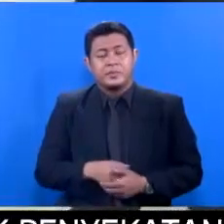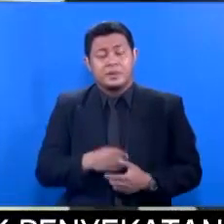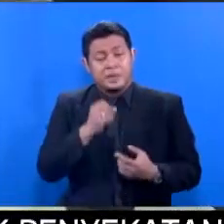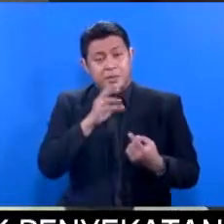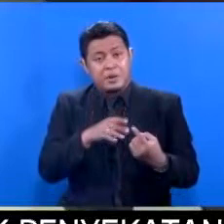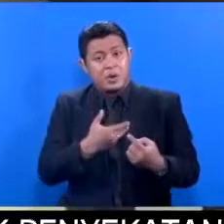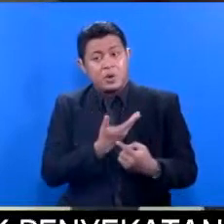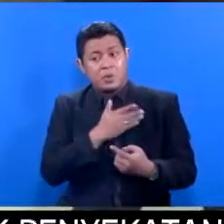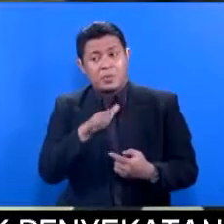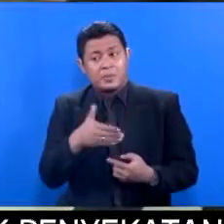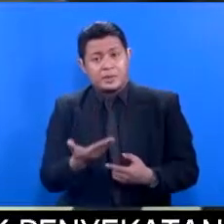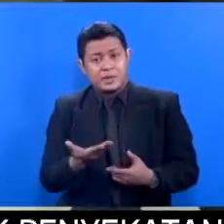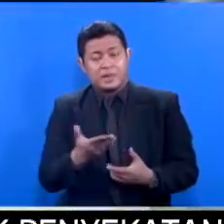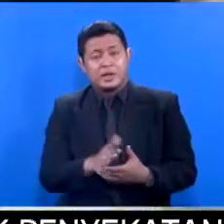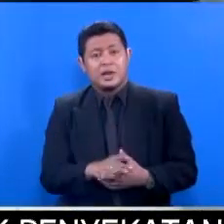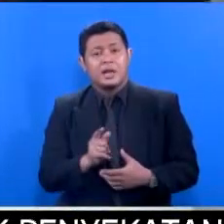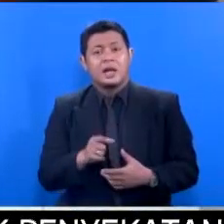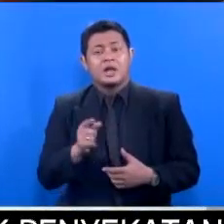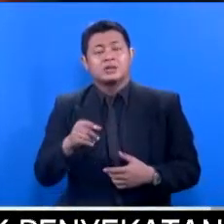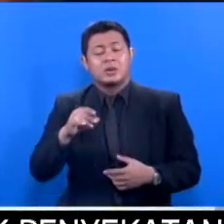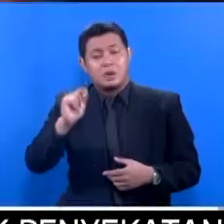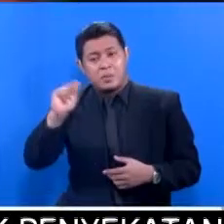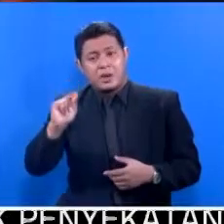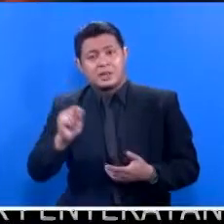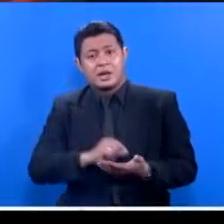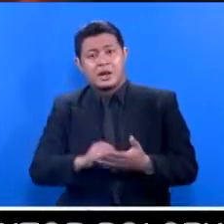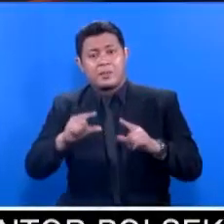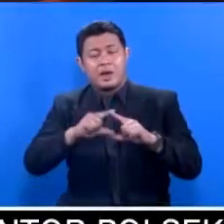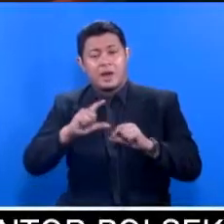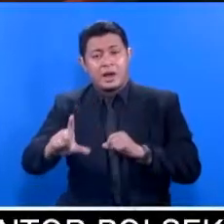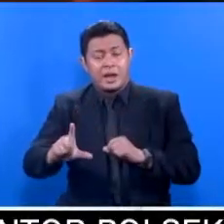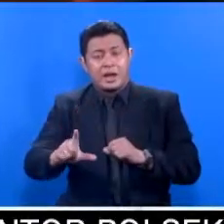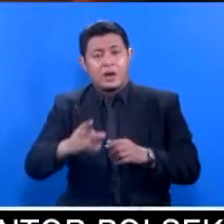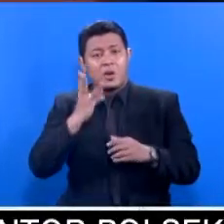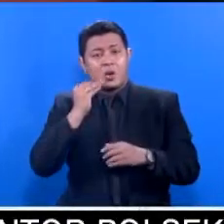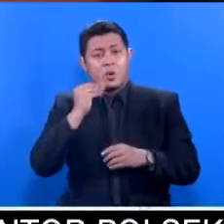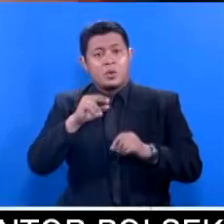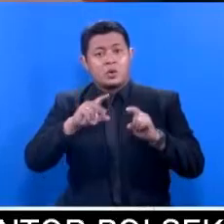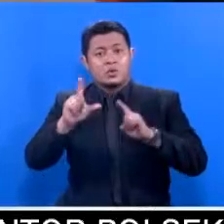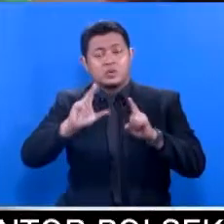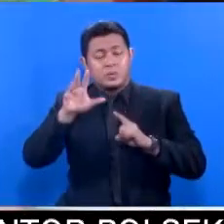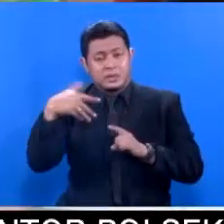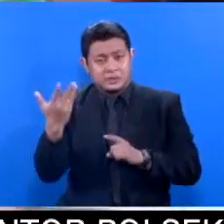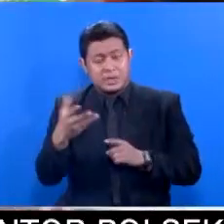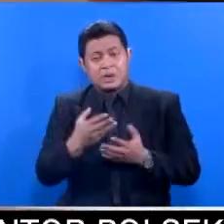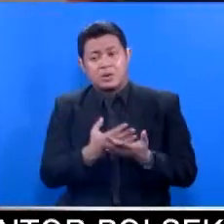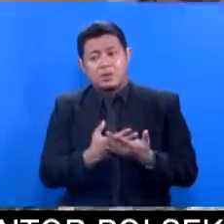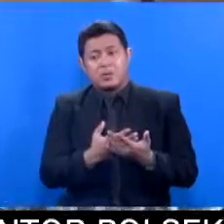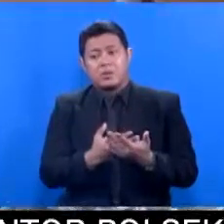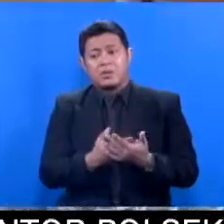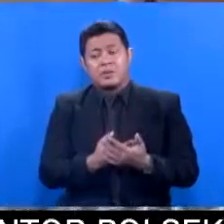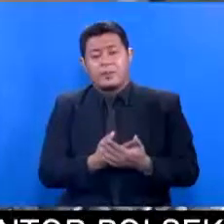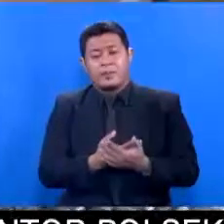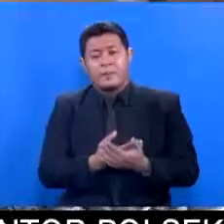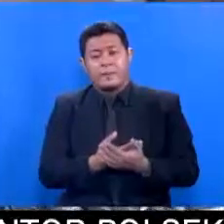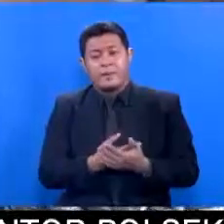menyebutkan korban yang meninggal dunia adalah seorang pelajar berinisial AL berusia 17 tahun, warga Talaka